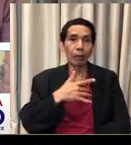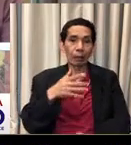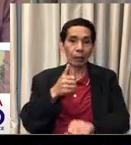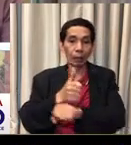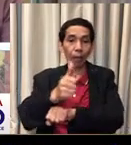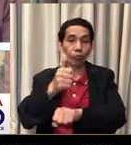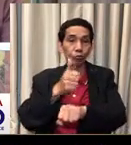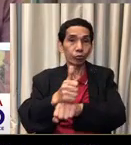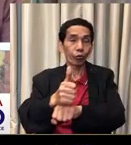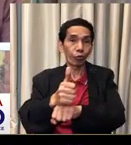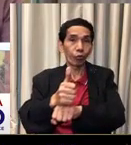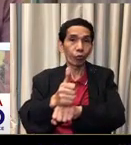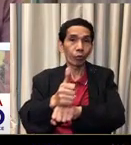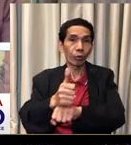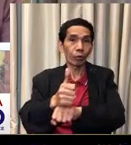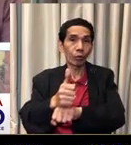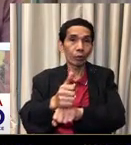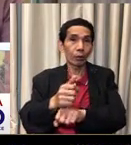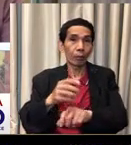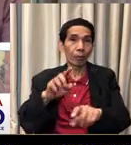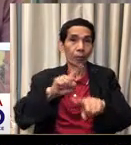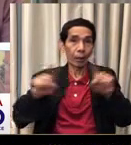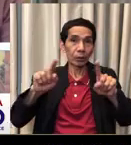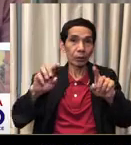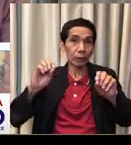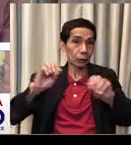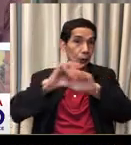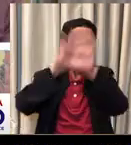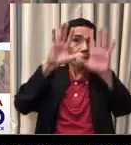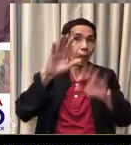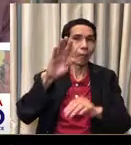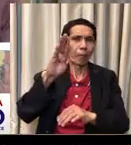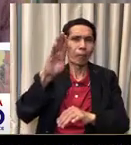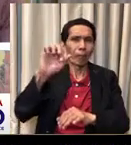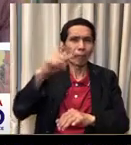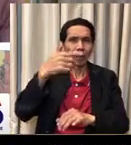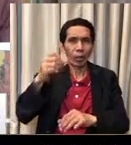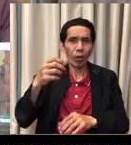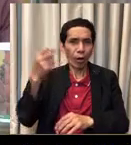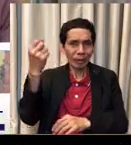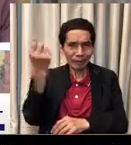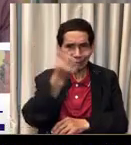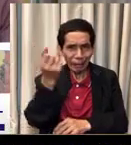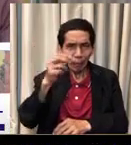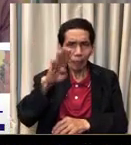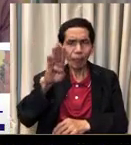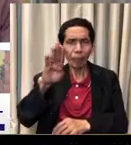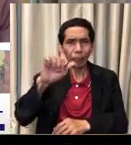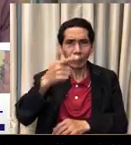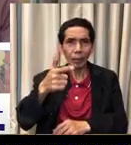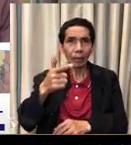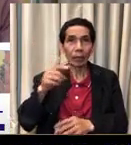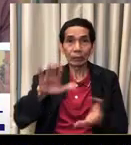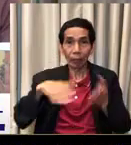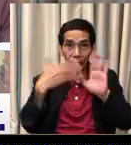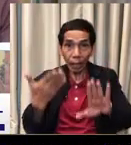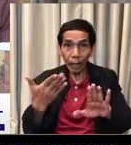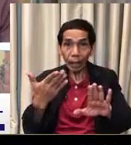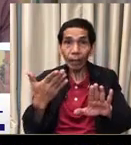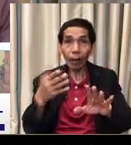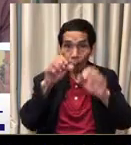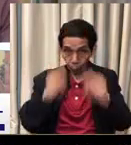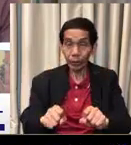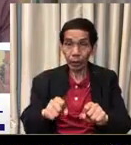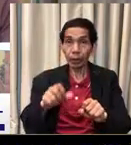kayo. Pero at least maliwanag na sa inyo. O, bingo! Naglaro kayo ng bingo. O, sa patay. Pwede